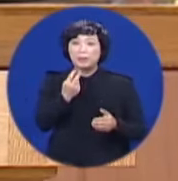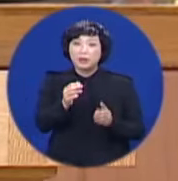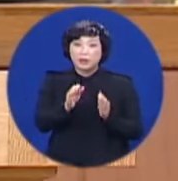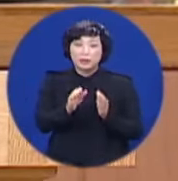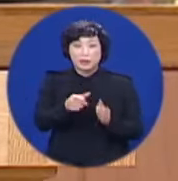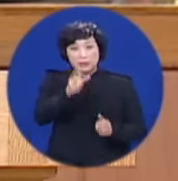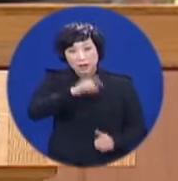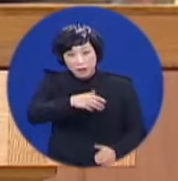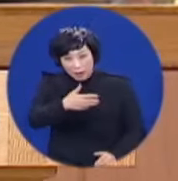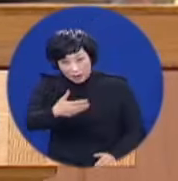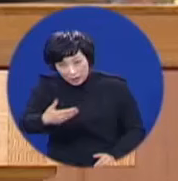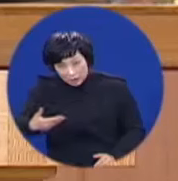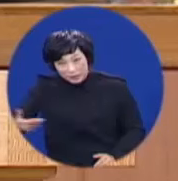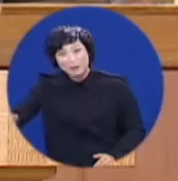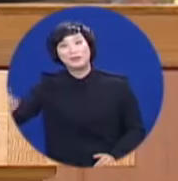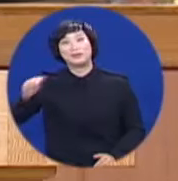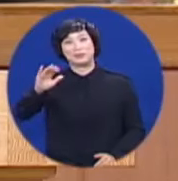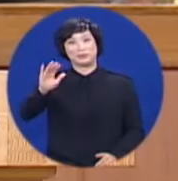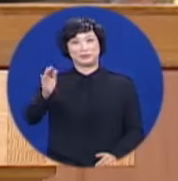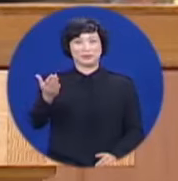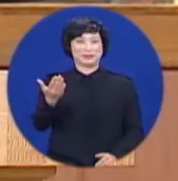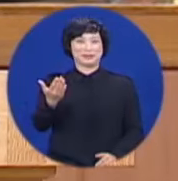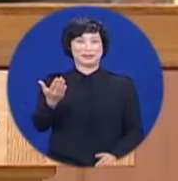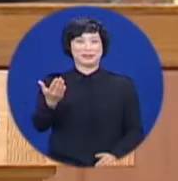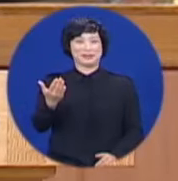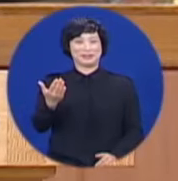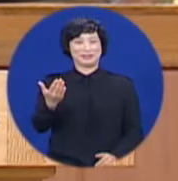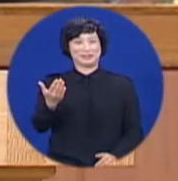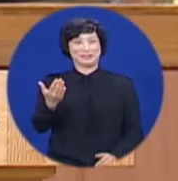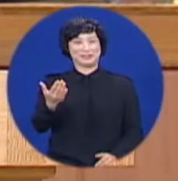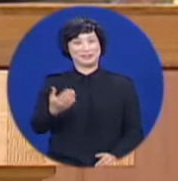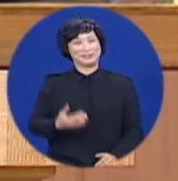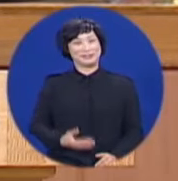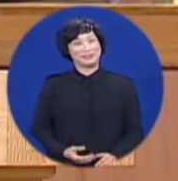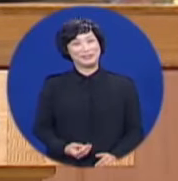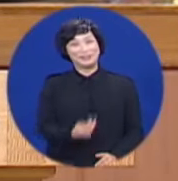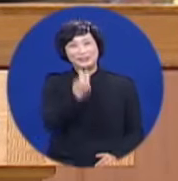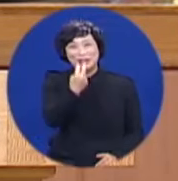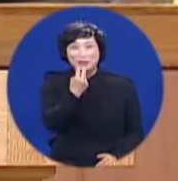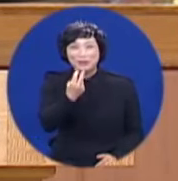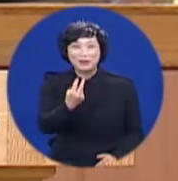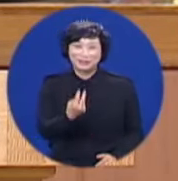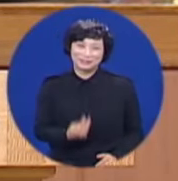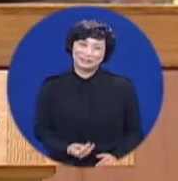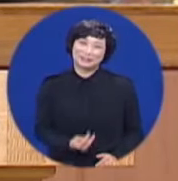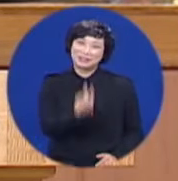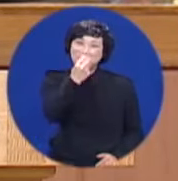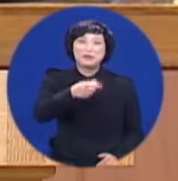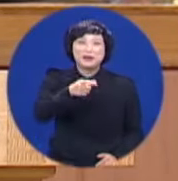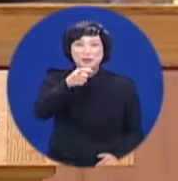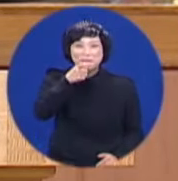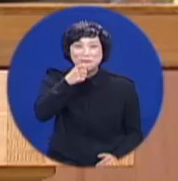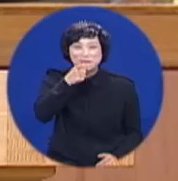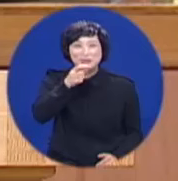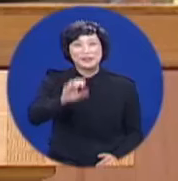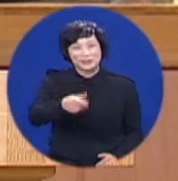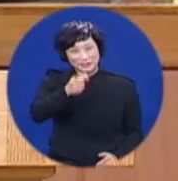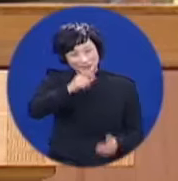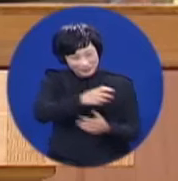강이 흘러 넘치리라. 생수, 생명의 강이